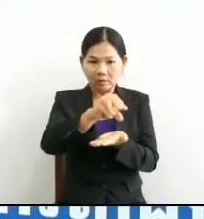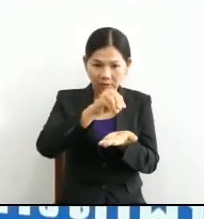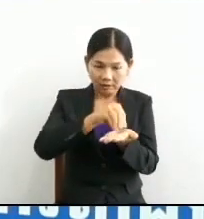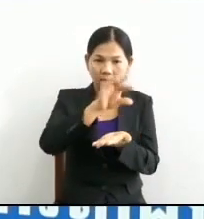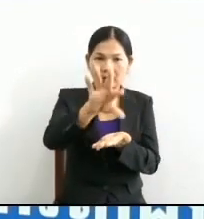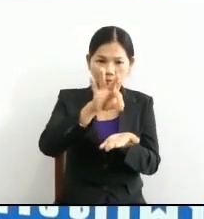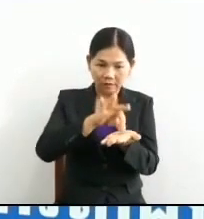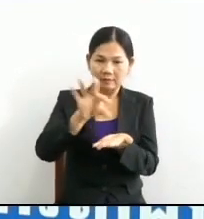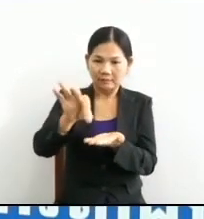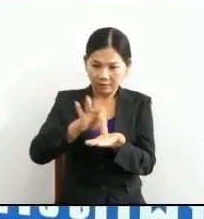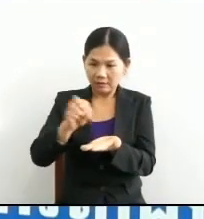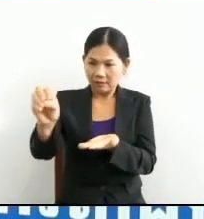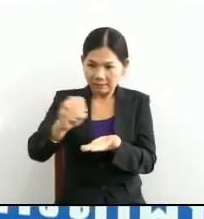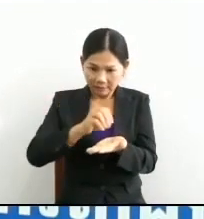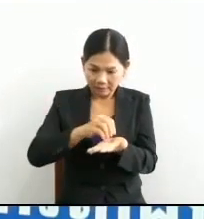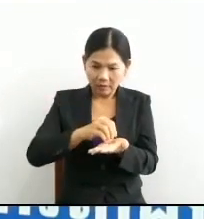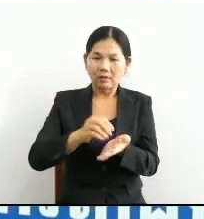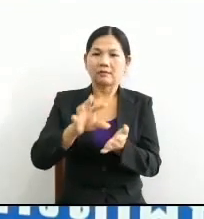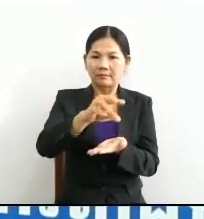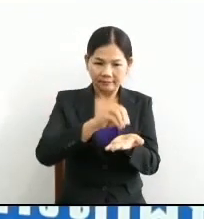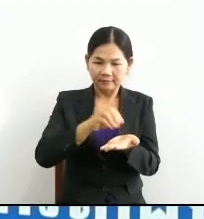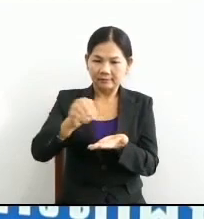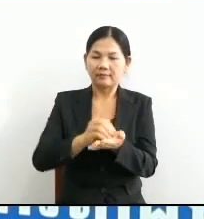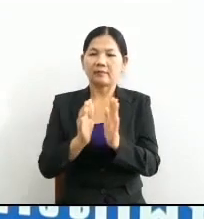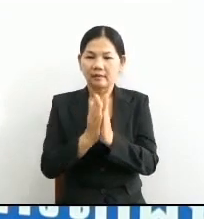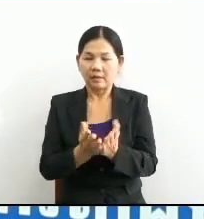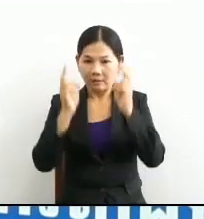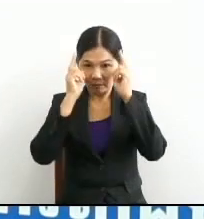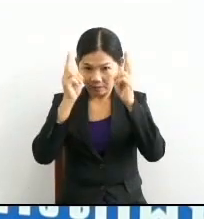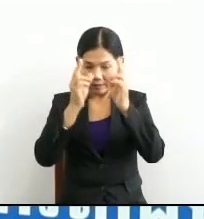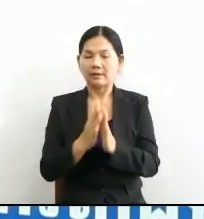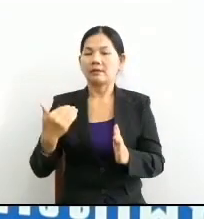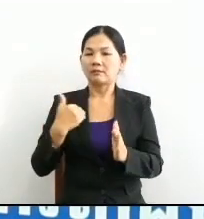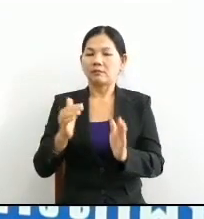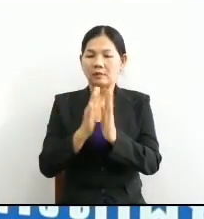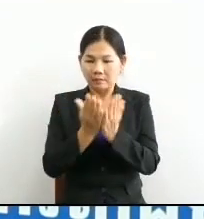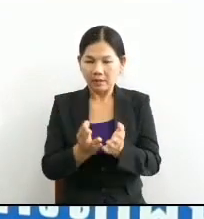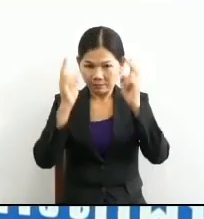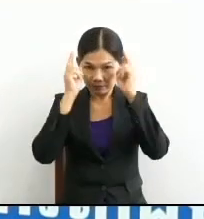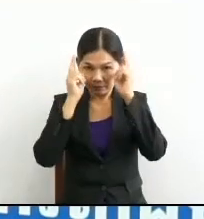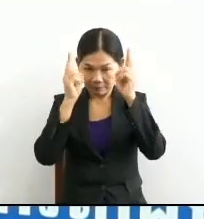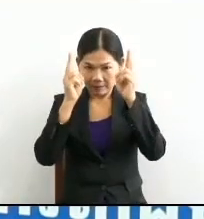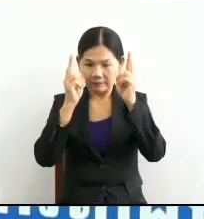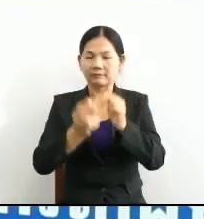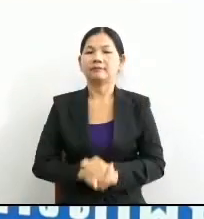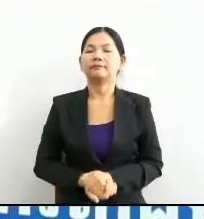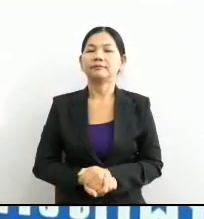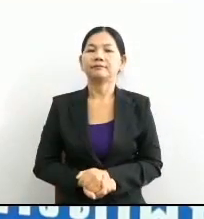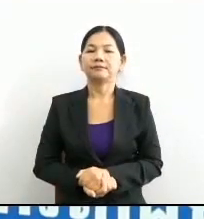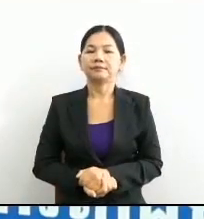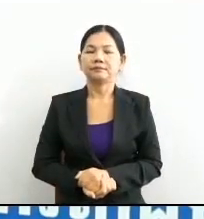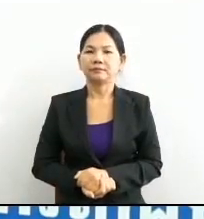ấy chỉ tôi tới tới tầm miền sập hợp bông mày mình cha ấy cha mình ăn ở bàn này dừng riêng tới tầm miền sập hợp à chỉ sai sập hợp sắc xà cô nè